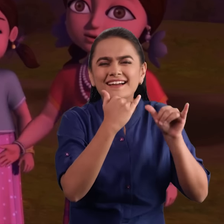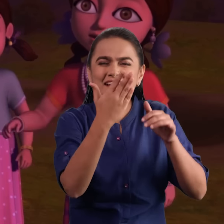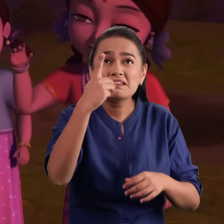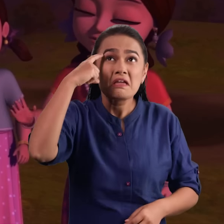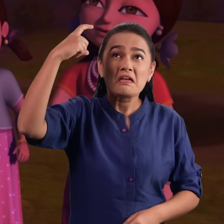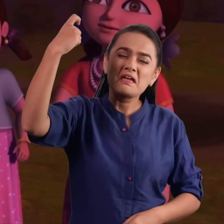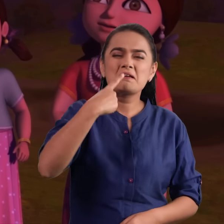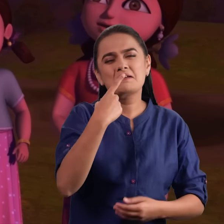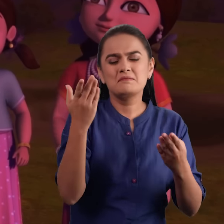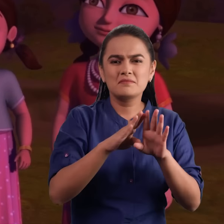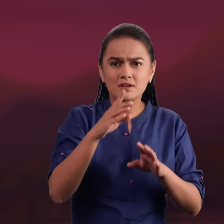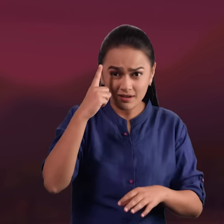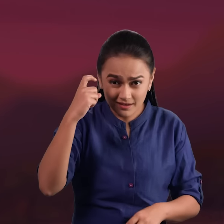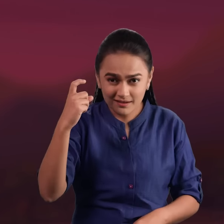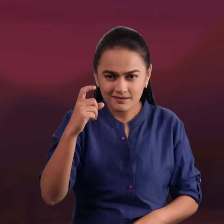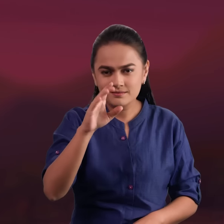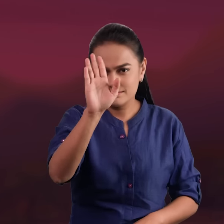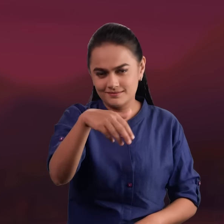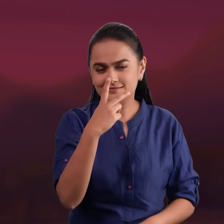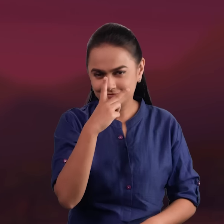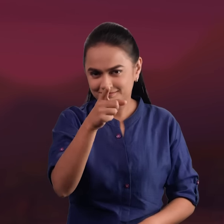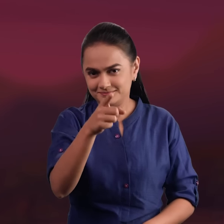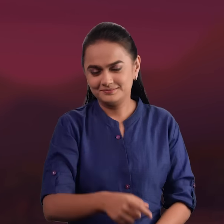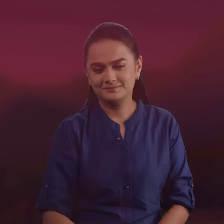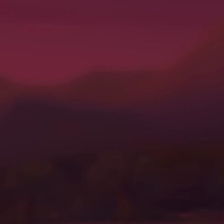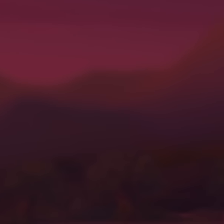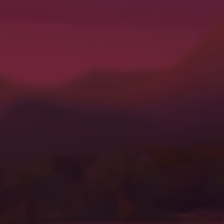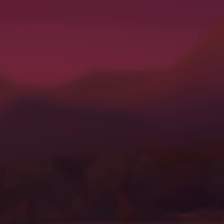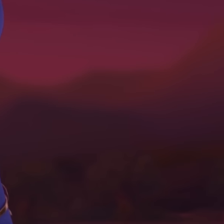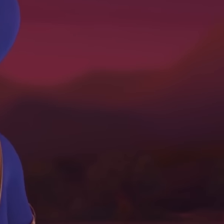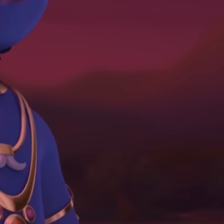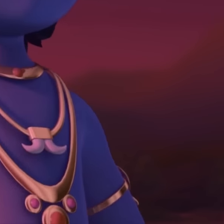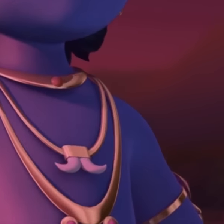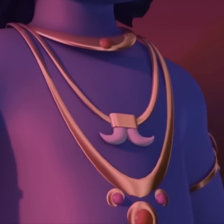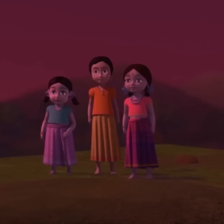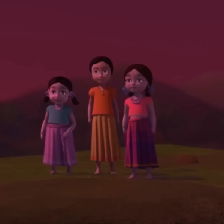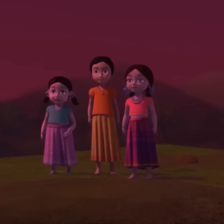ओह कृष्ण, सपने देखना छोड़ो। सपने देखती जाओ।